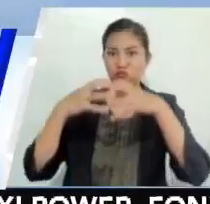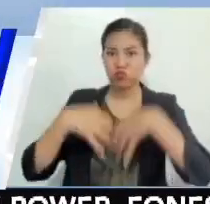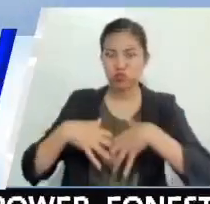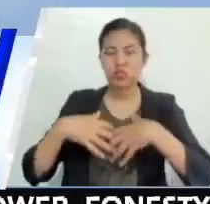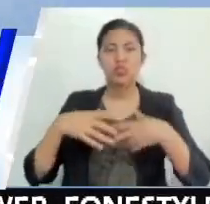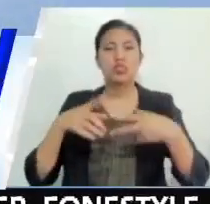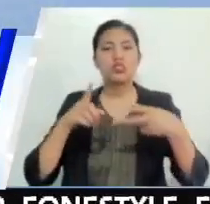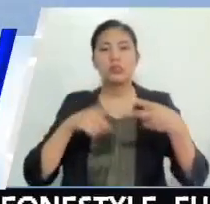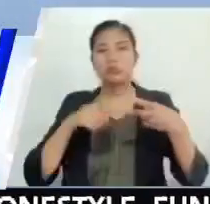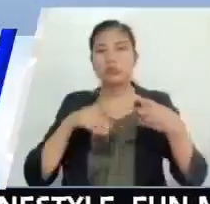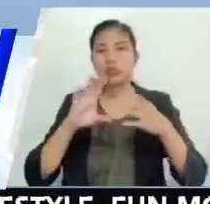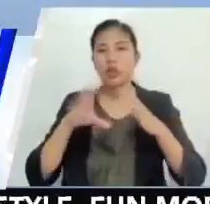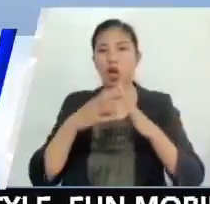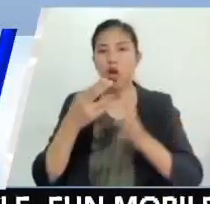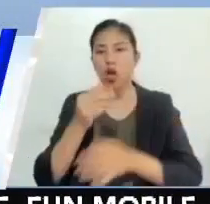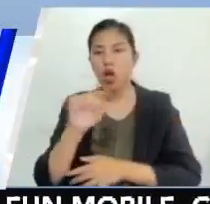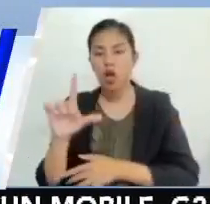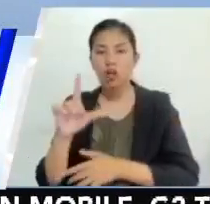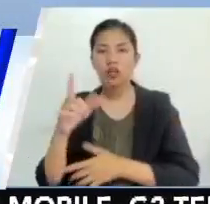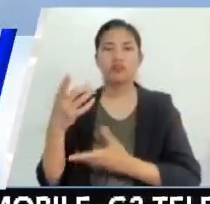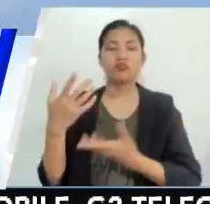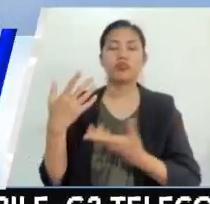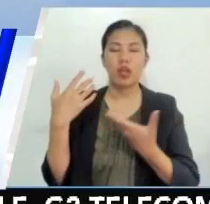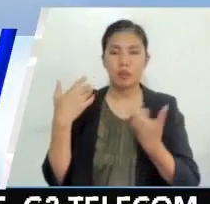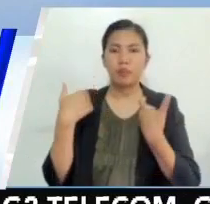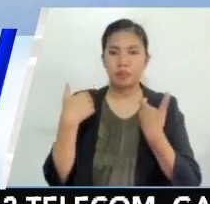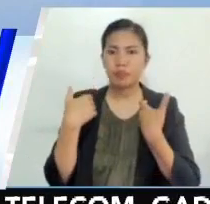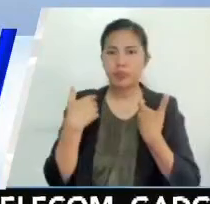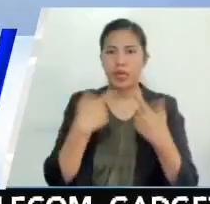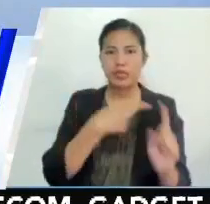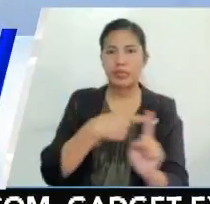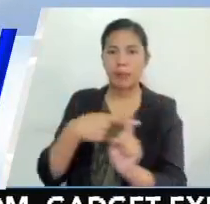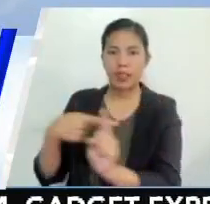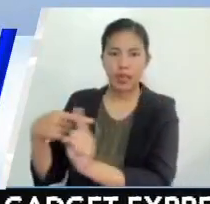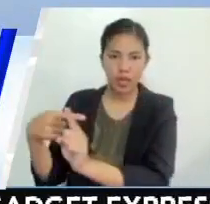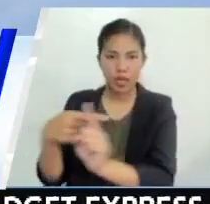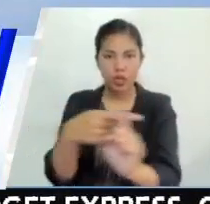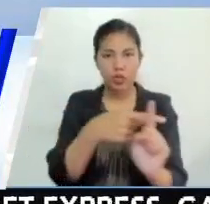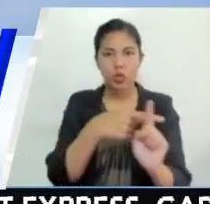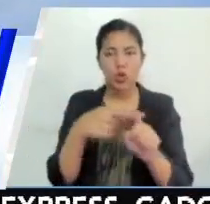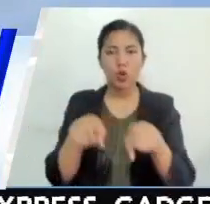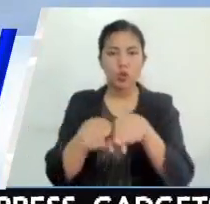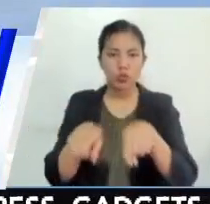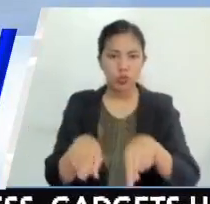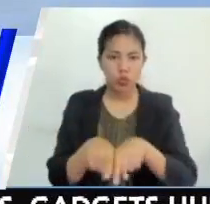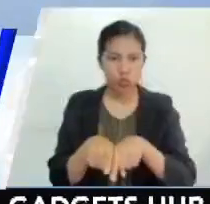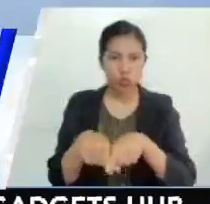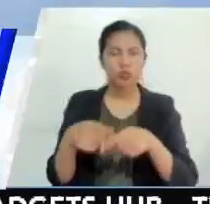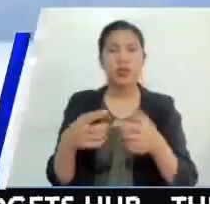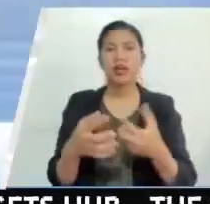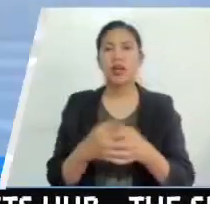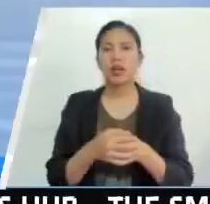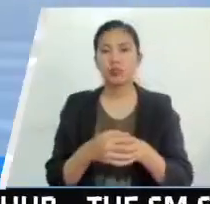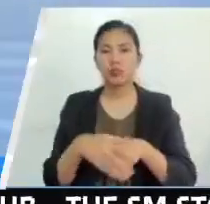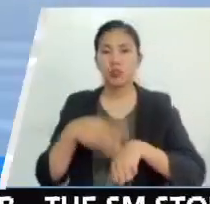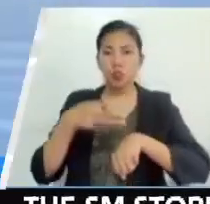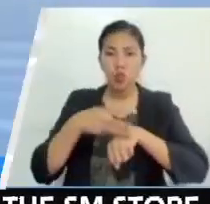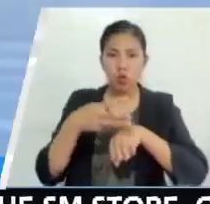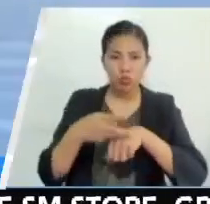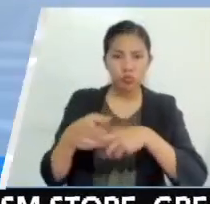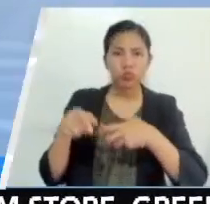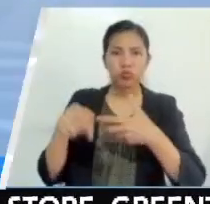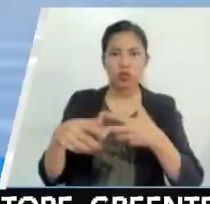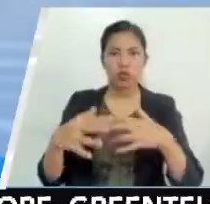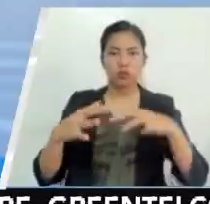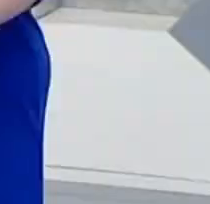Jose Rizal, sementeryo at maging mga putol na punong kahoy na nalubog sa tubig nang gawin ang dam.